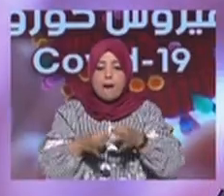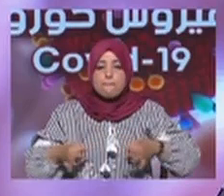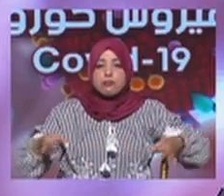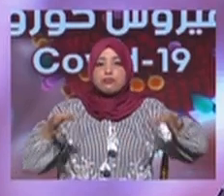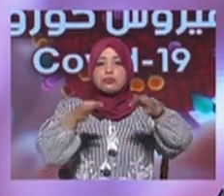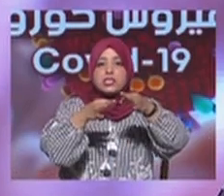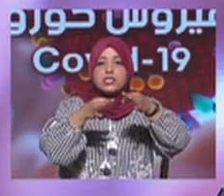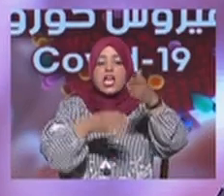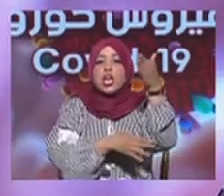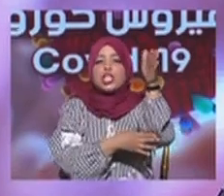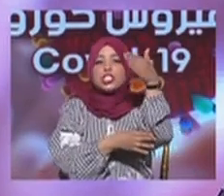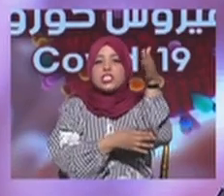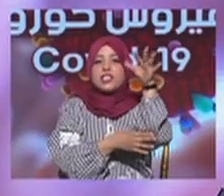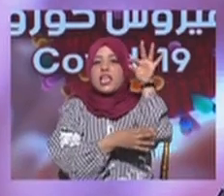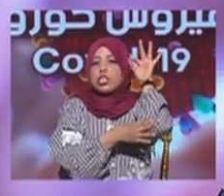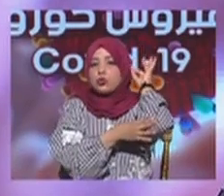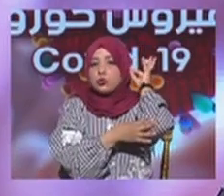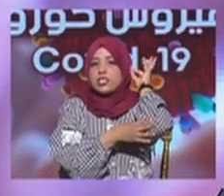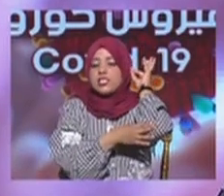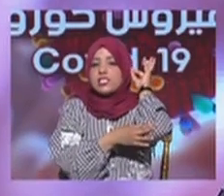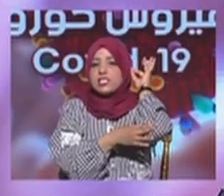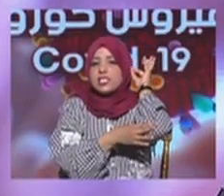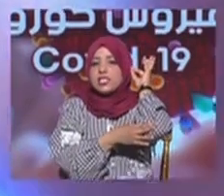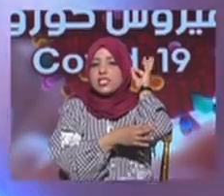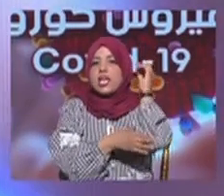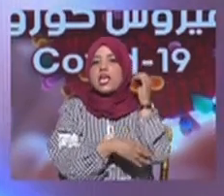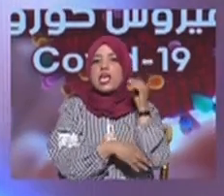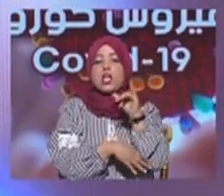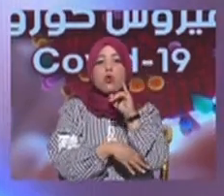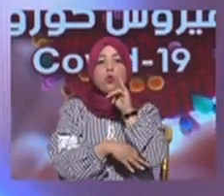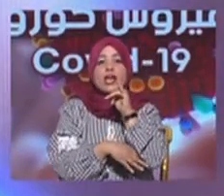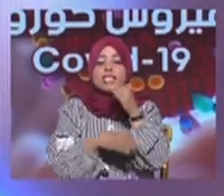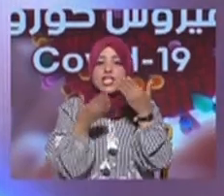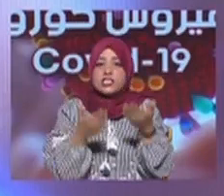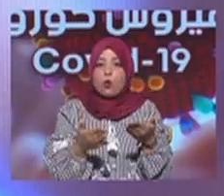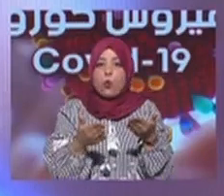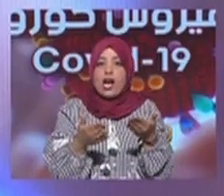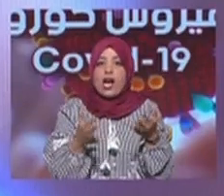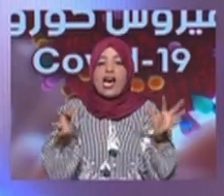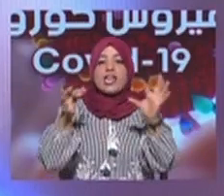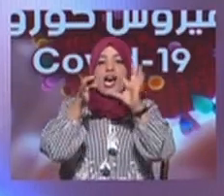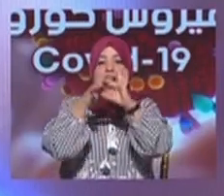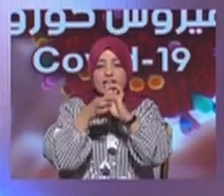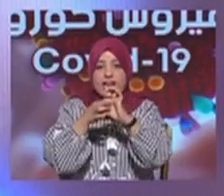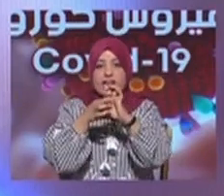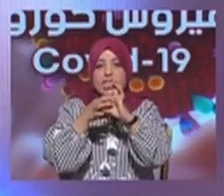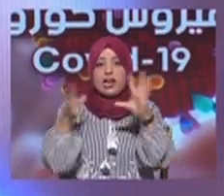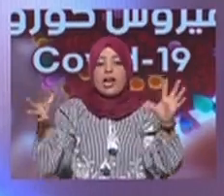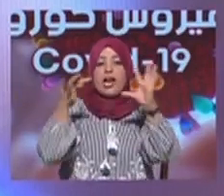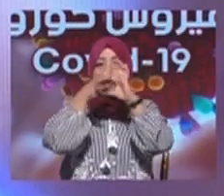الوحيد جاوبك مدام الهام في احنا خاطر تابعين في تابع الاو ام اس تابعين منطقه